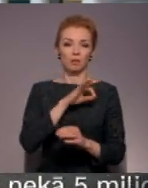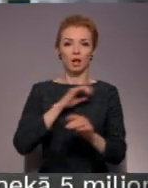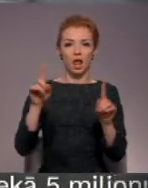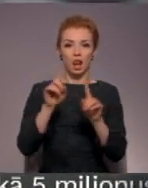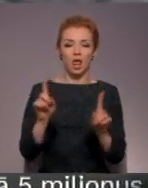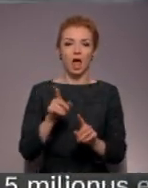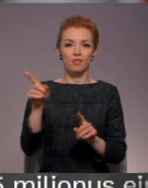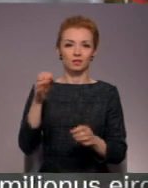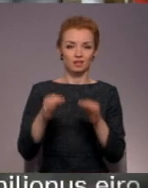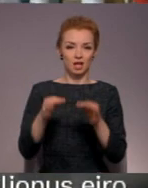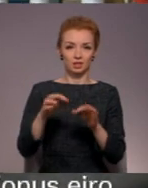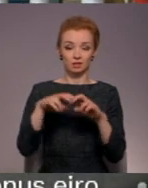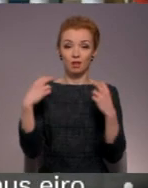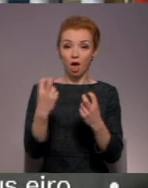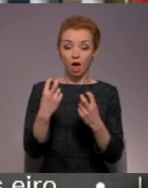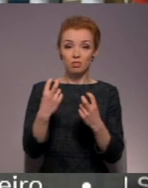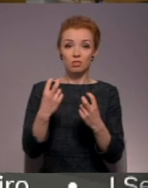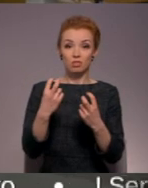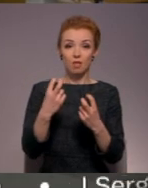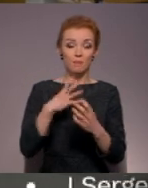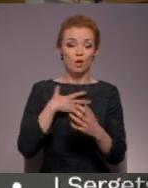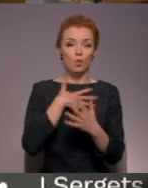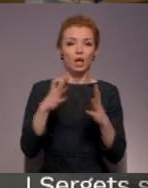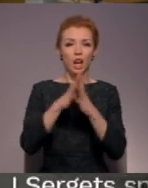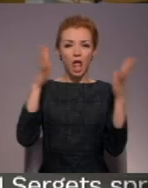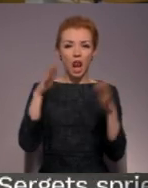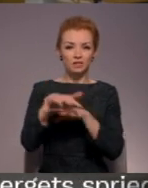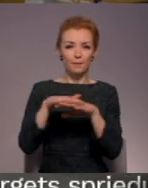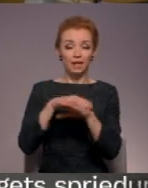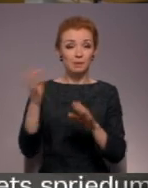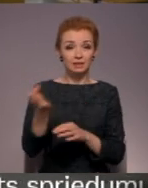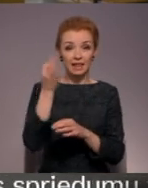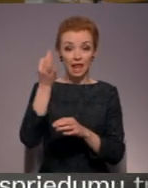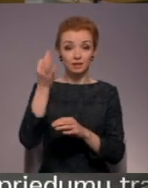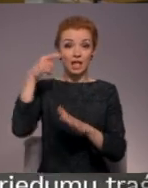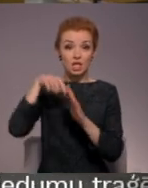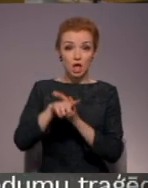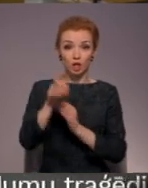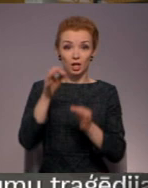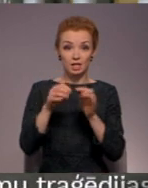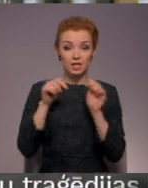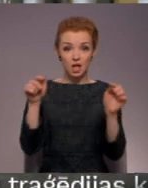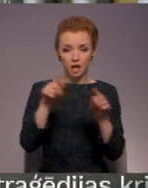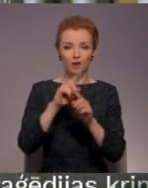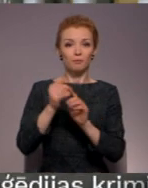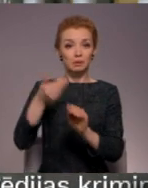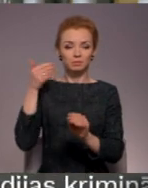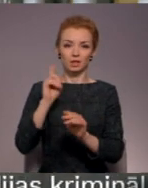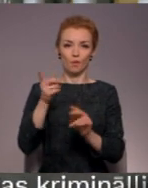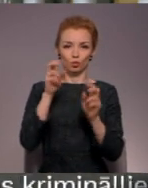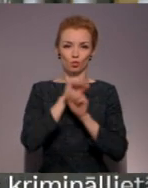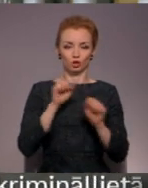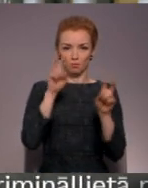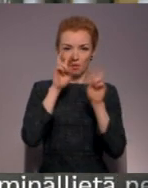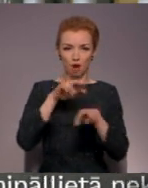lietas sēdēs Ķīpselā. Rēķinoties ar milzīgo sabiedrības interesi, ienākot tiesā, jāaiziet drošības pārbaude.